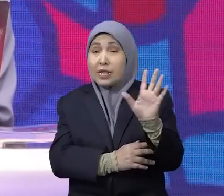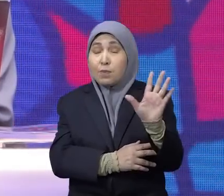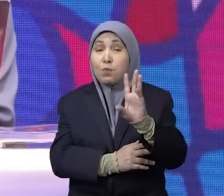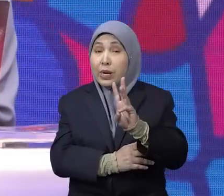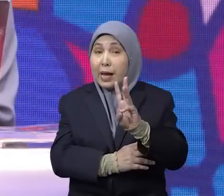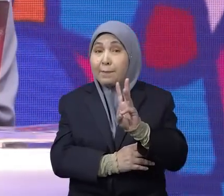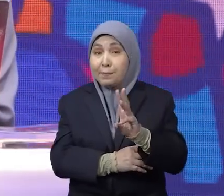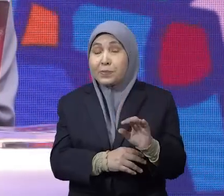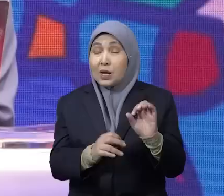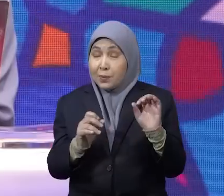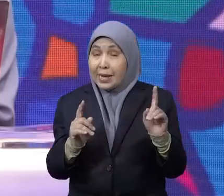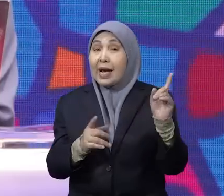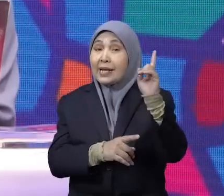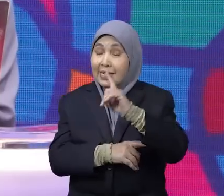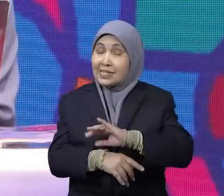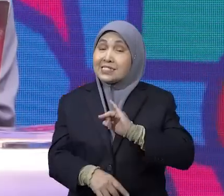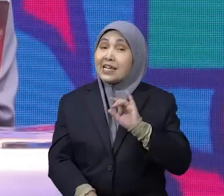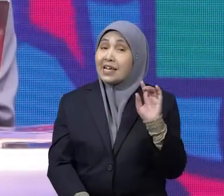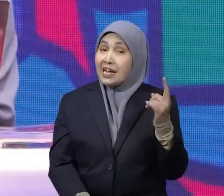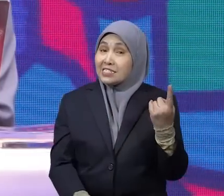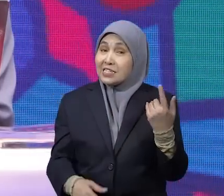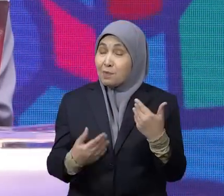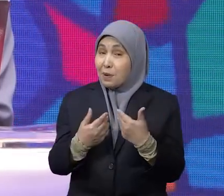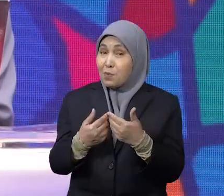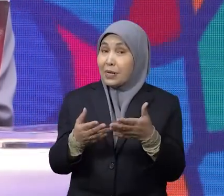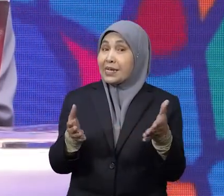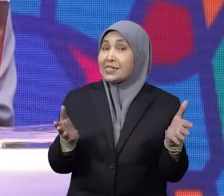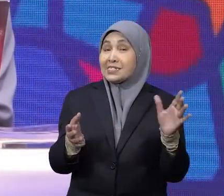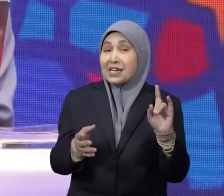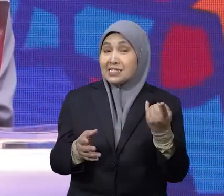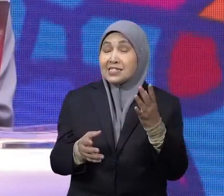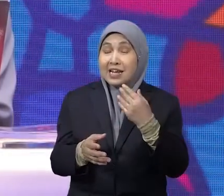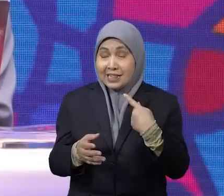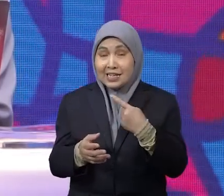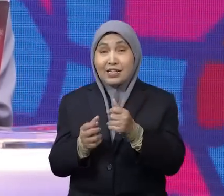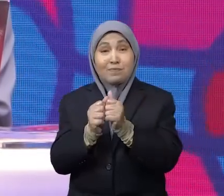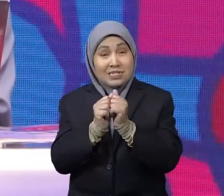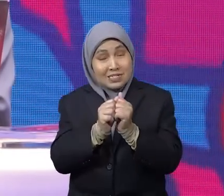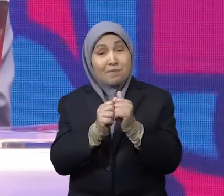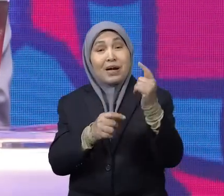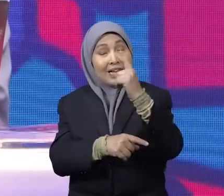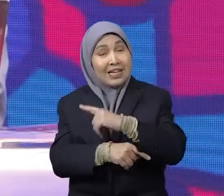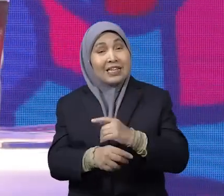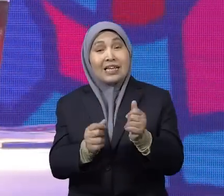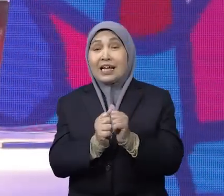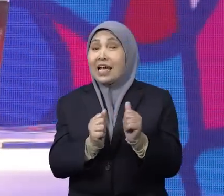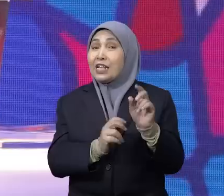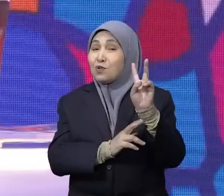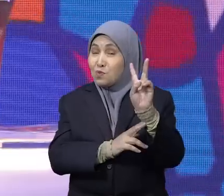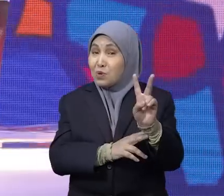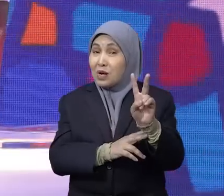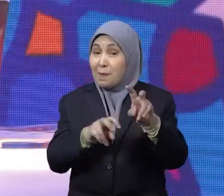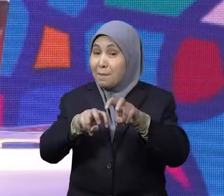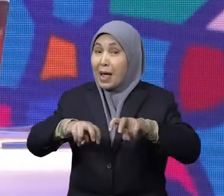ke-56. Jadi hari ini saya hanya membuka sahaja dan kita bersama hari ini dengan dua panelis